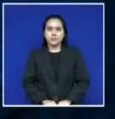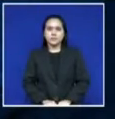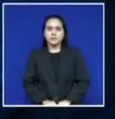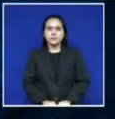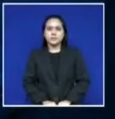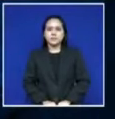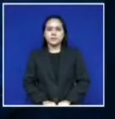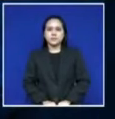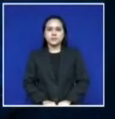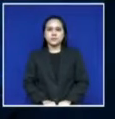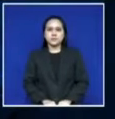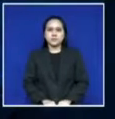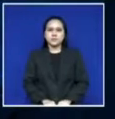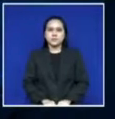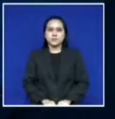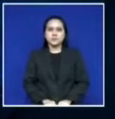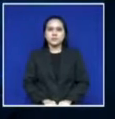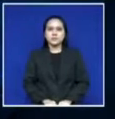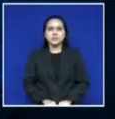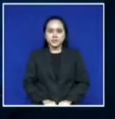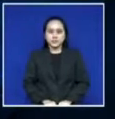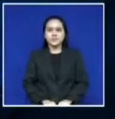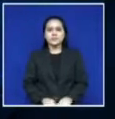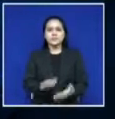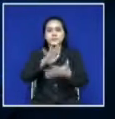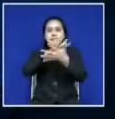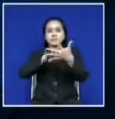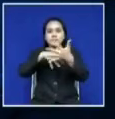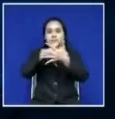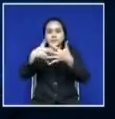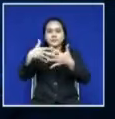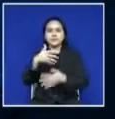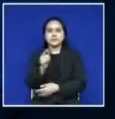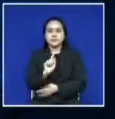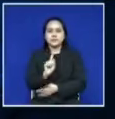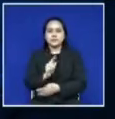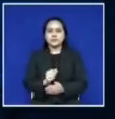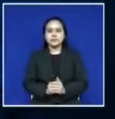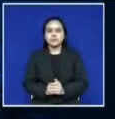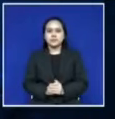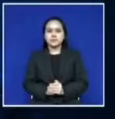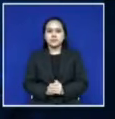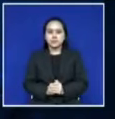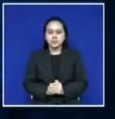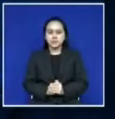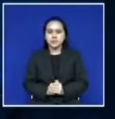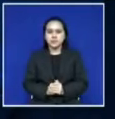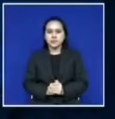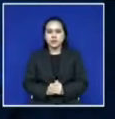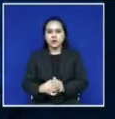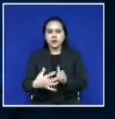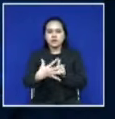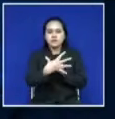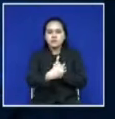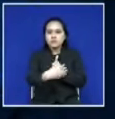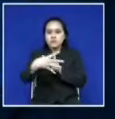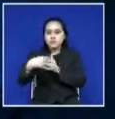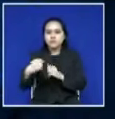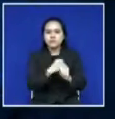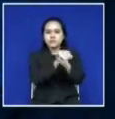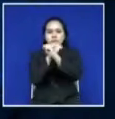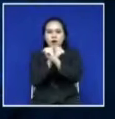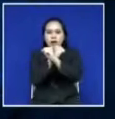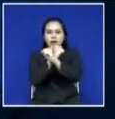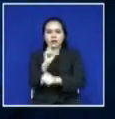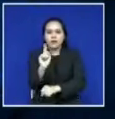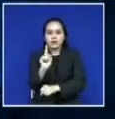ฮะก็วางแผนไว้อย่างนี้นะครับเรื่องของการควบคุมโรคเนี่ยตั้งใจว่าจะพย